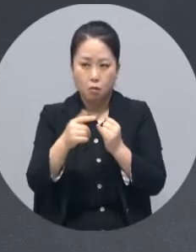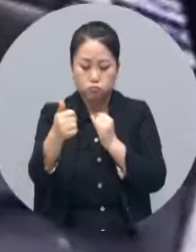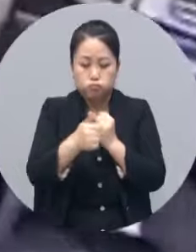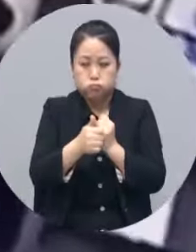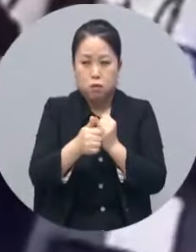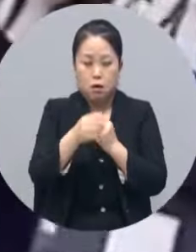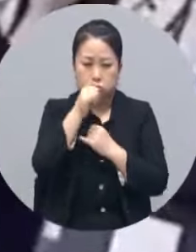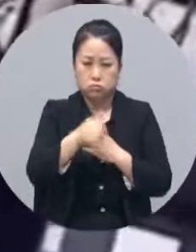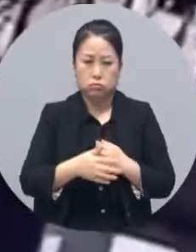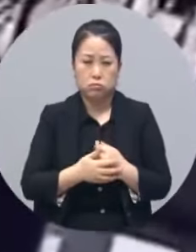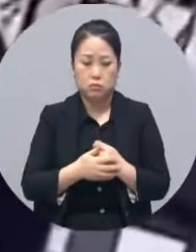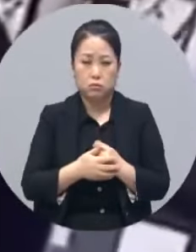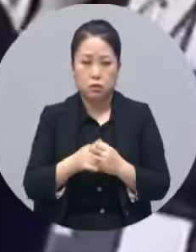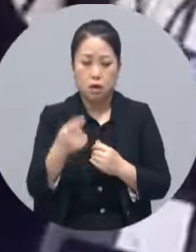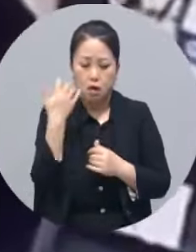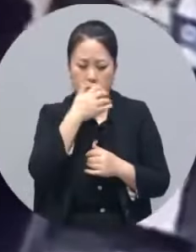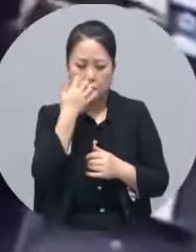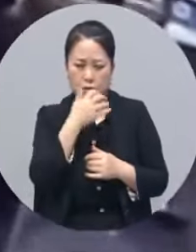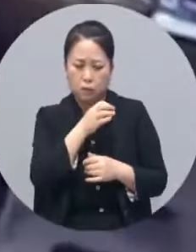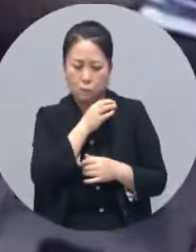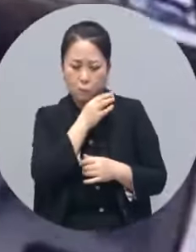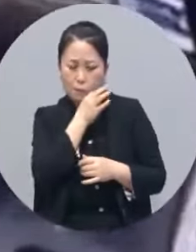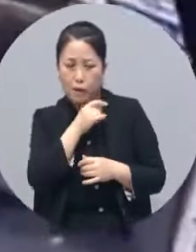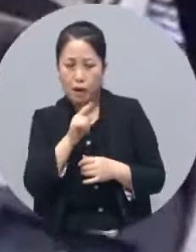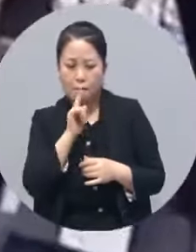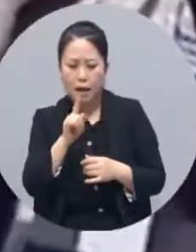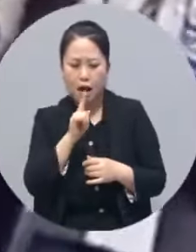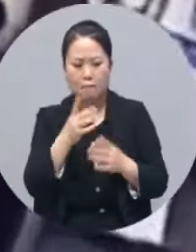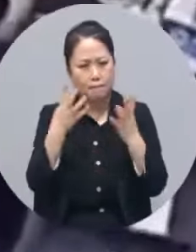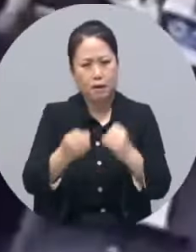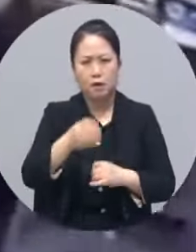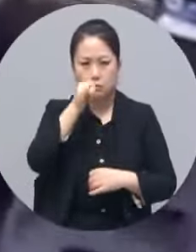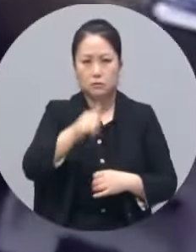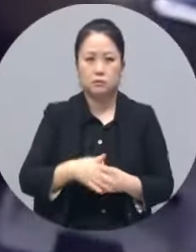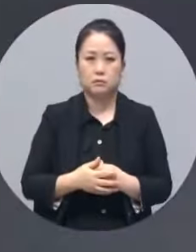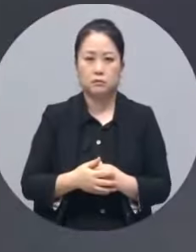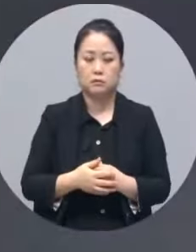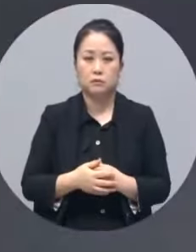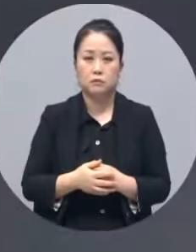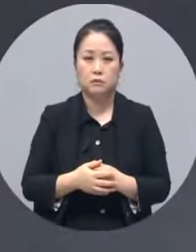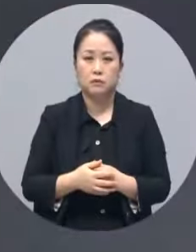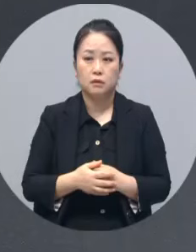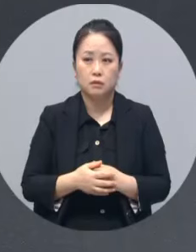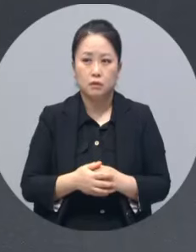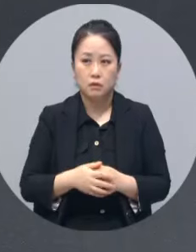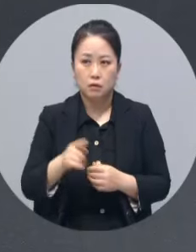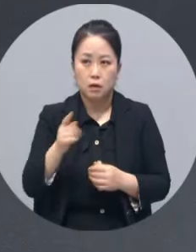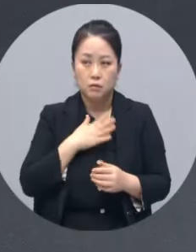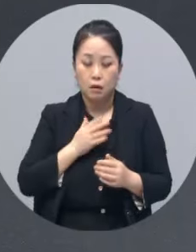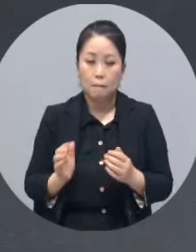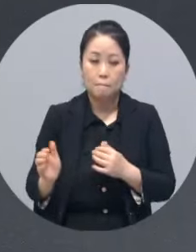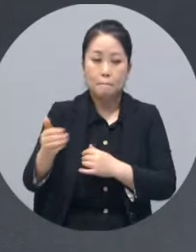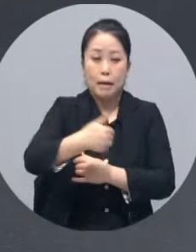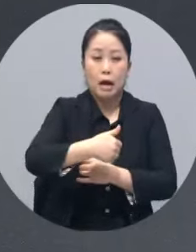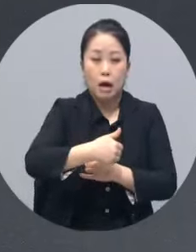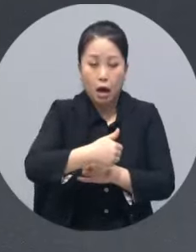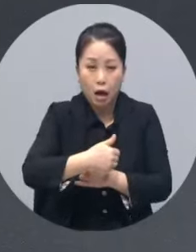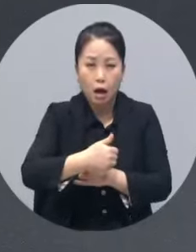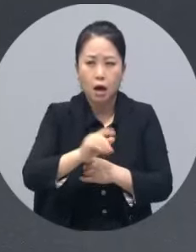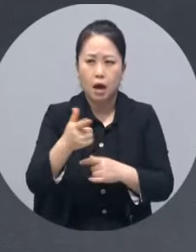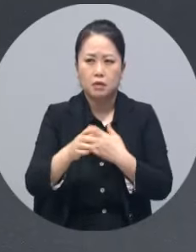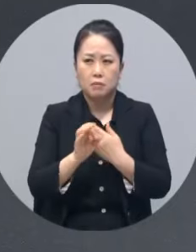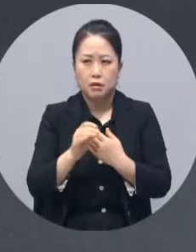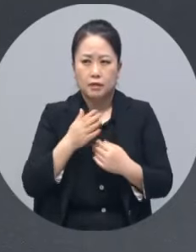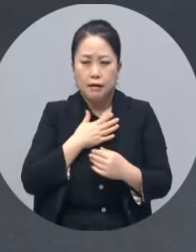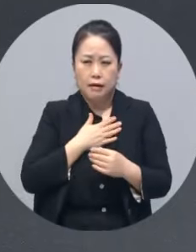분들이 성적 수치심을 주는 발언도 서슴지 않았다고 주장했습니다. 저를 끌어안듯이 이렇게 막 한다든지